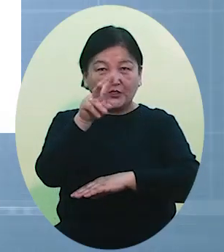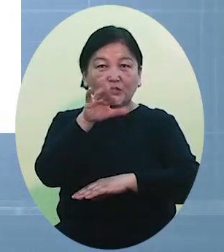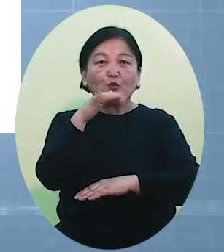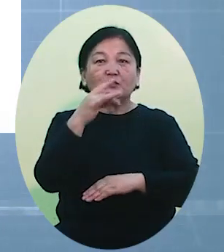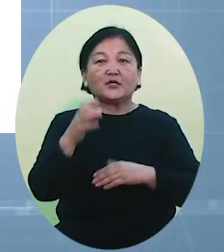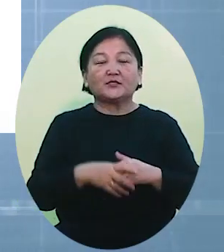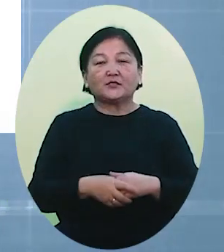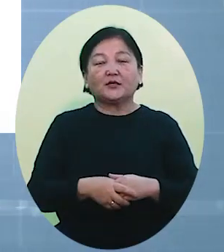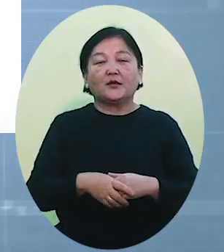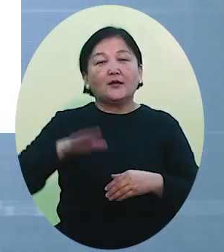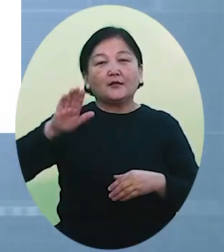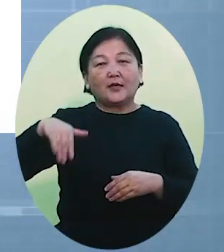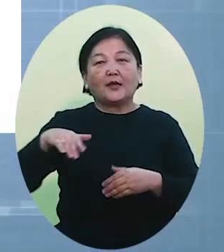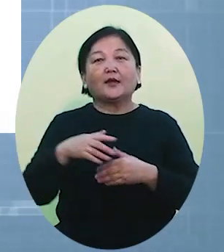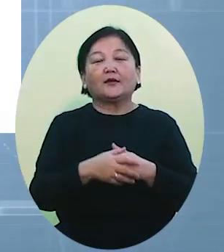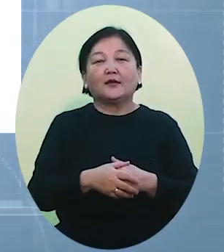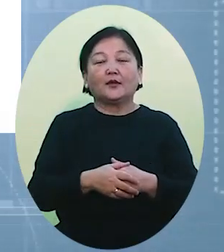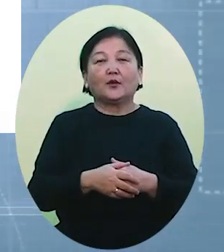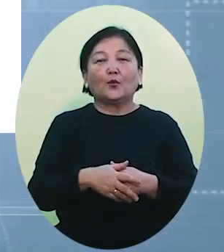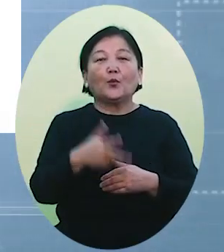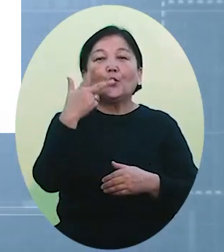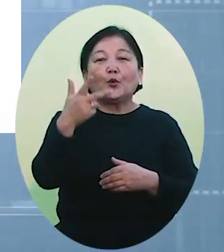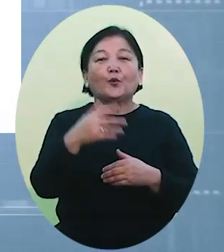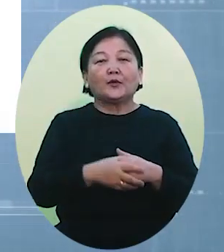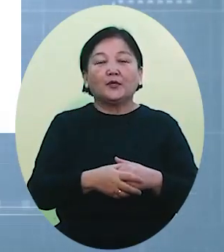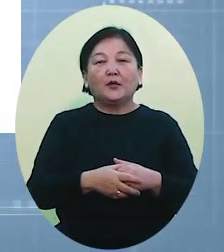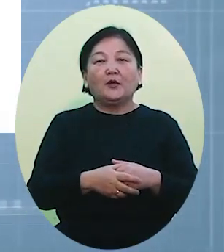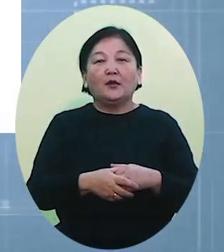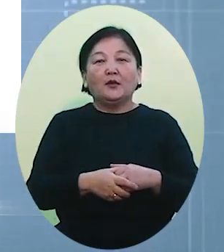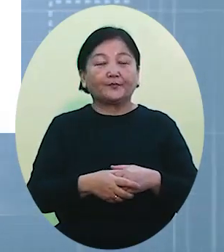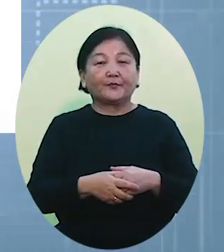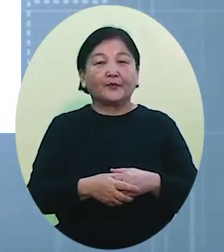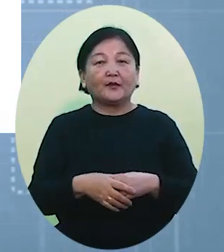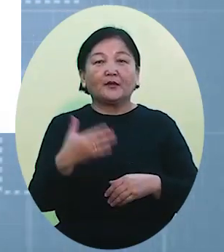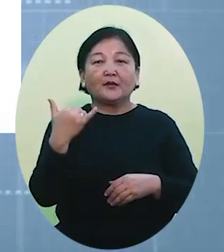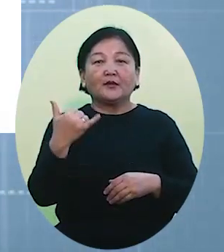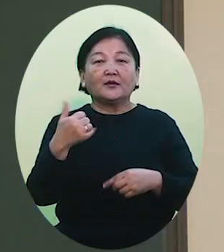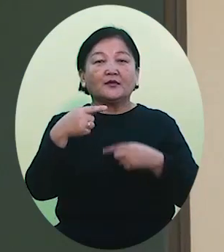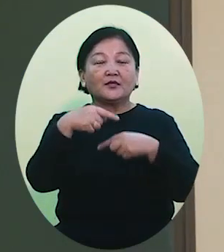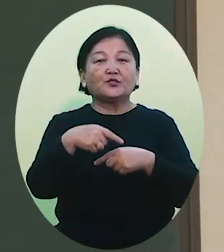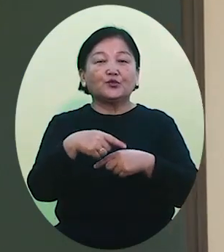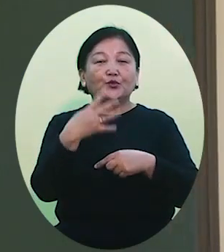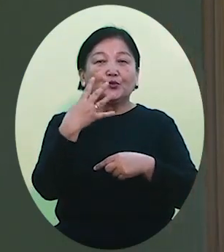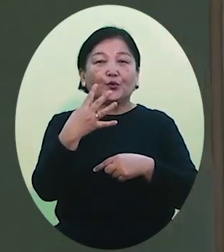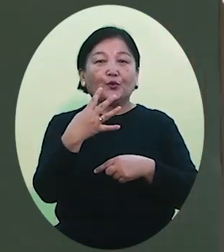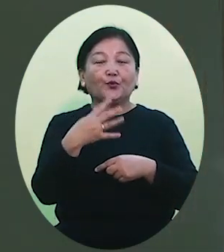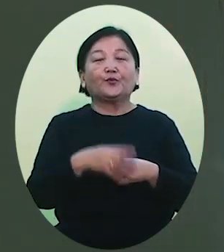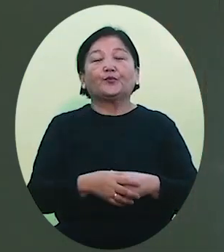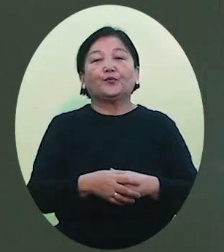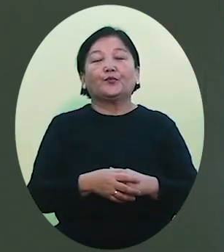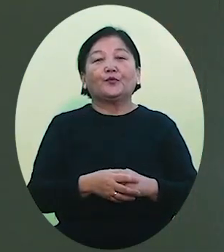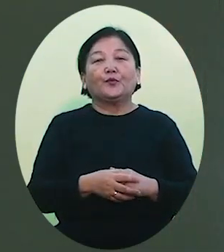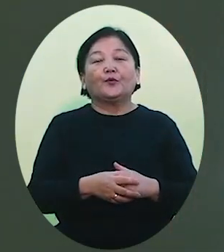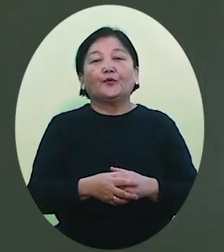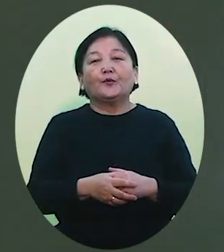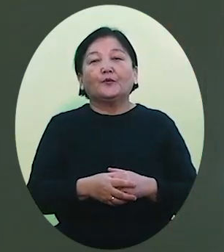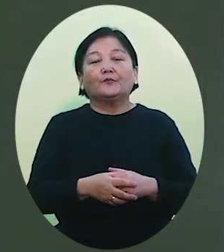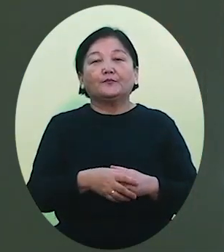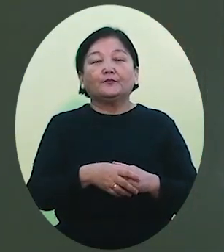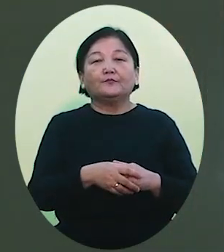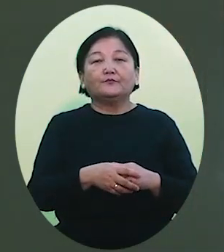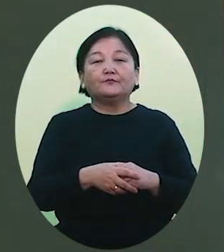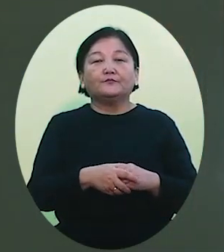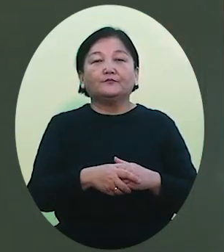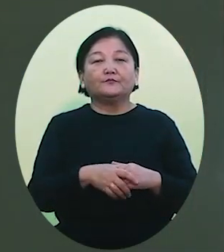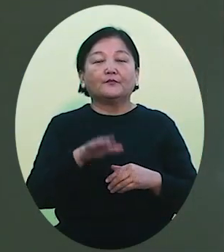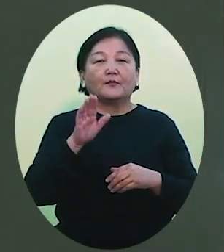дээр нэмэхийн 4 гэсэн функцийн графикийг байгуулъя. 4 гэсэн функцийн графикийг байгуулахад за энэ болохоор коэффициент нь k коэффициент нэгтэй тэнцүү